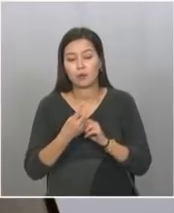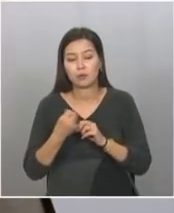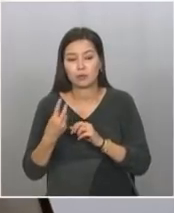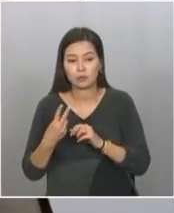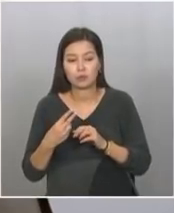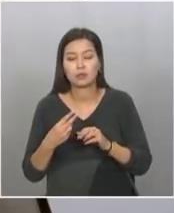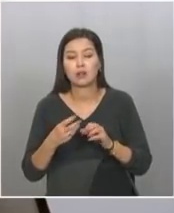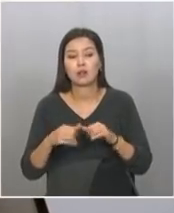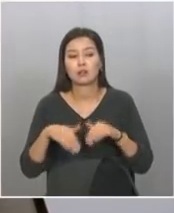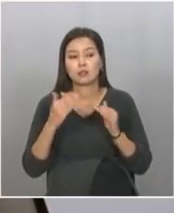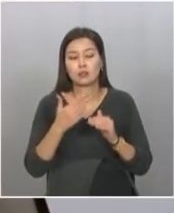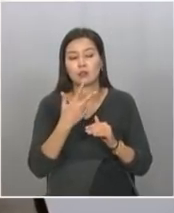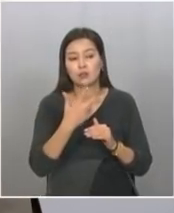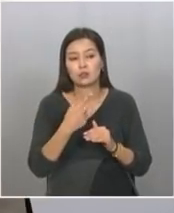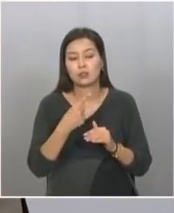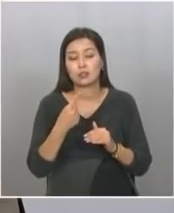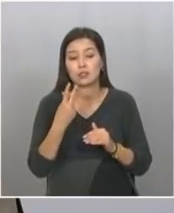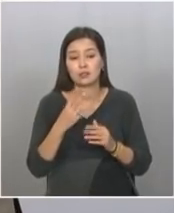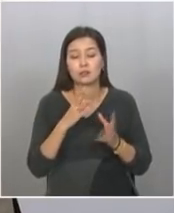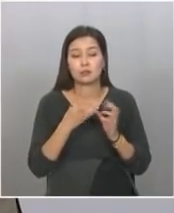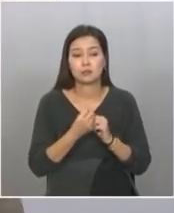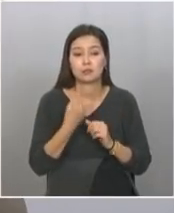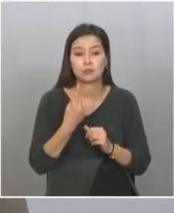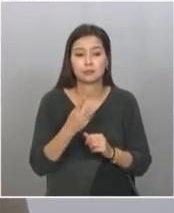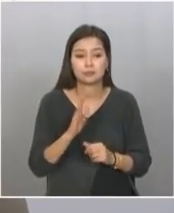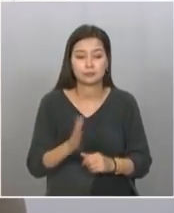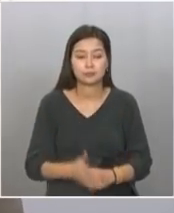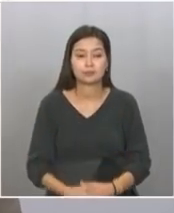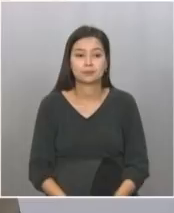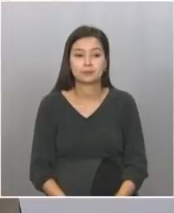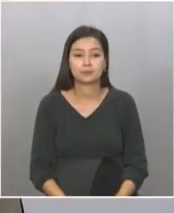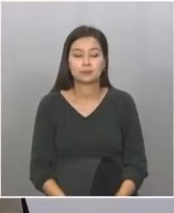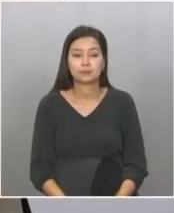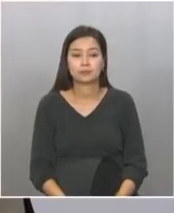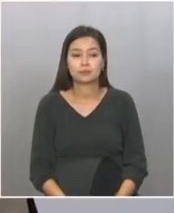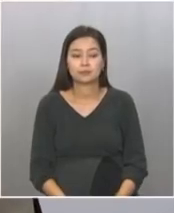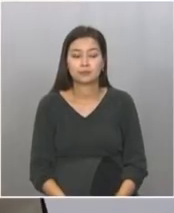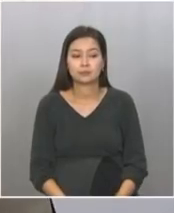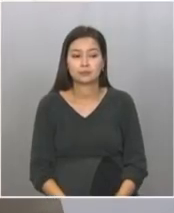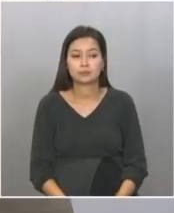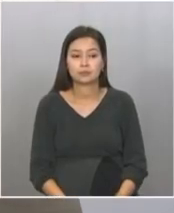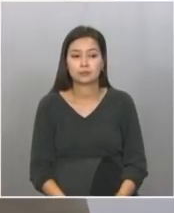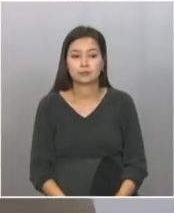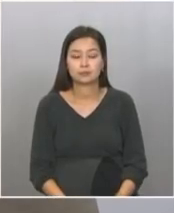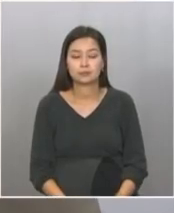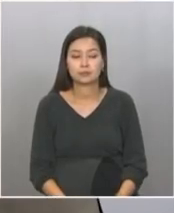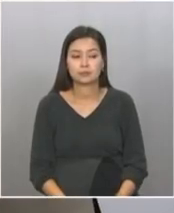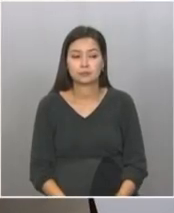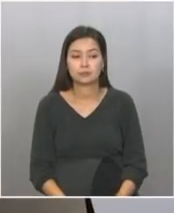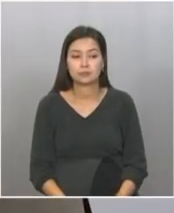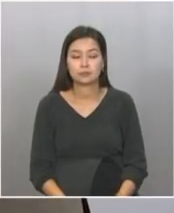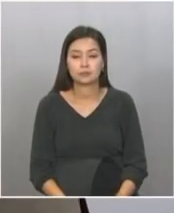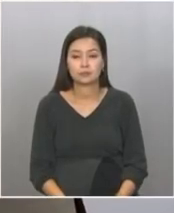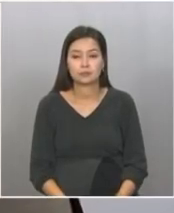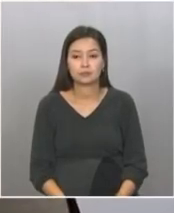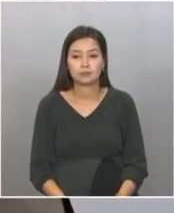күйінше жазылады. Ал алымдарын бір-бірінен азайтамыз. 3 пен 2-нің айырмасы 1-ге тең. Жауабы